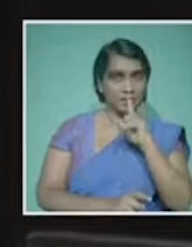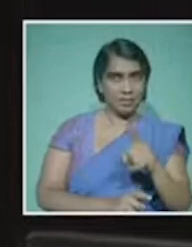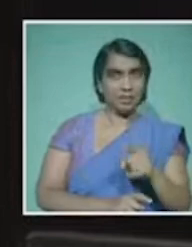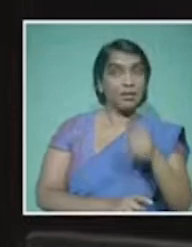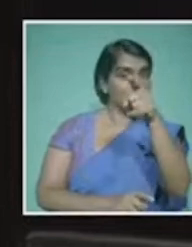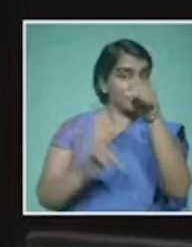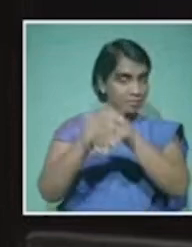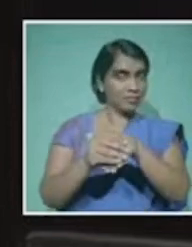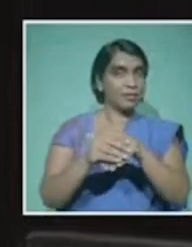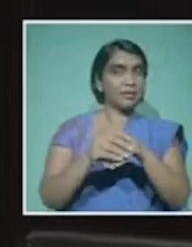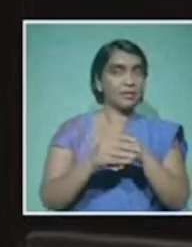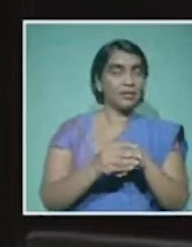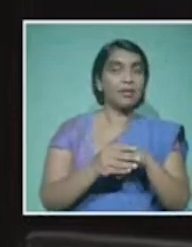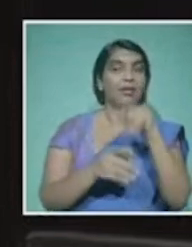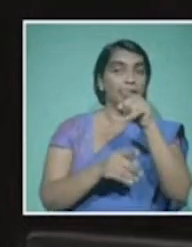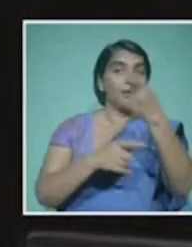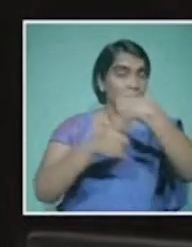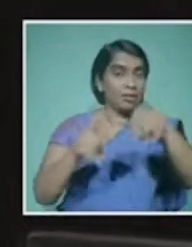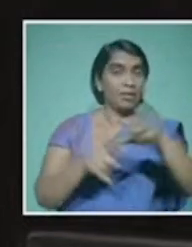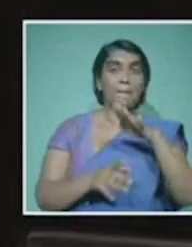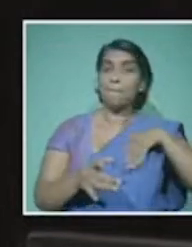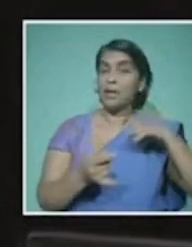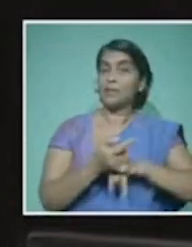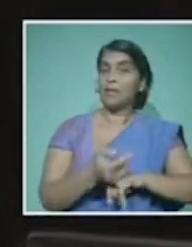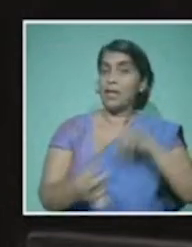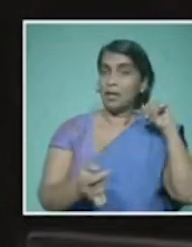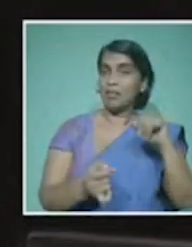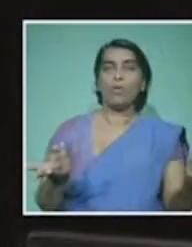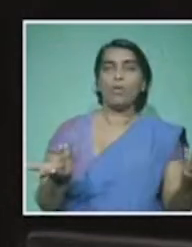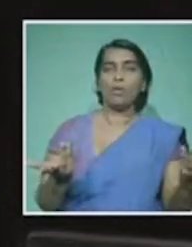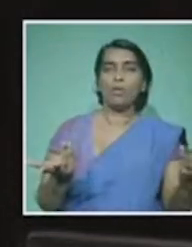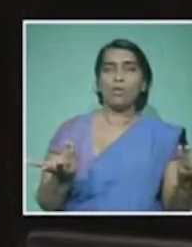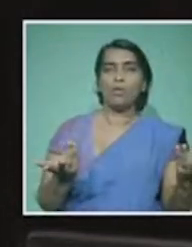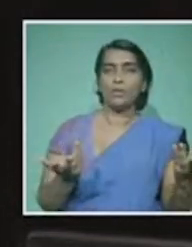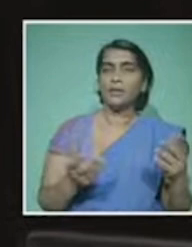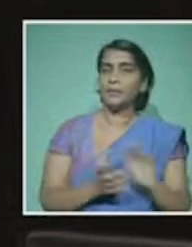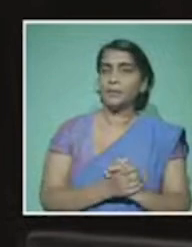ඔතන වාඩි වෙලා ඉන්නවා ඔබ සුමාලගේ මහලේකම් කෝ ඔය නායකයා ඔබ